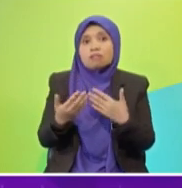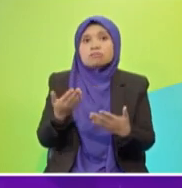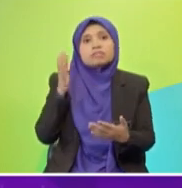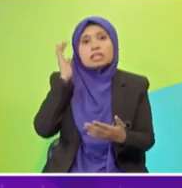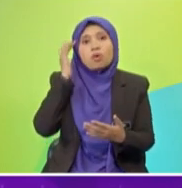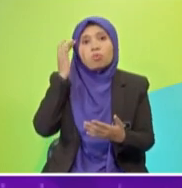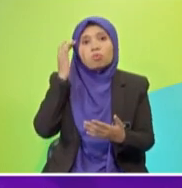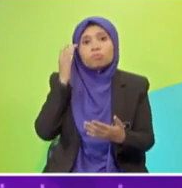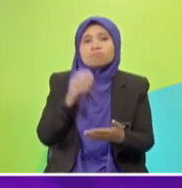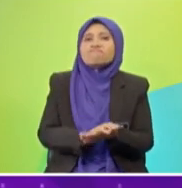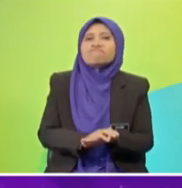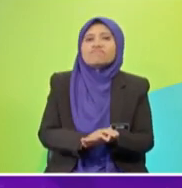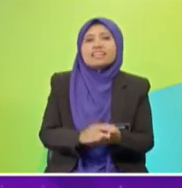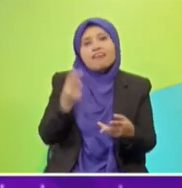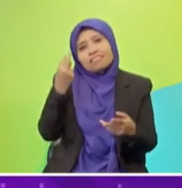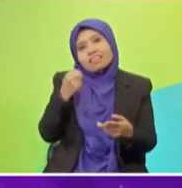lupa